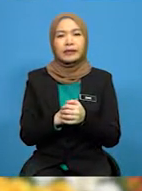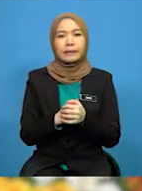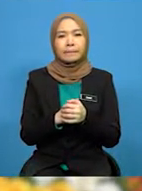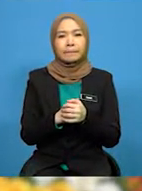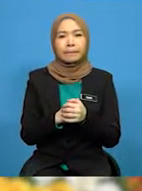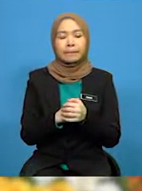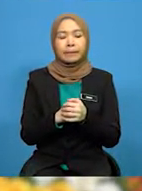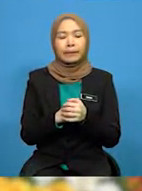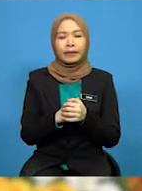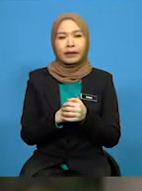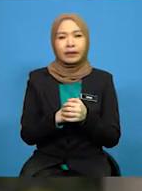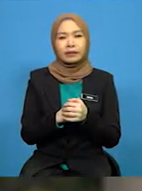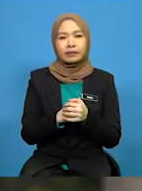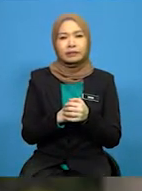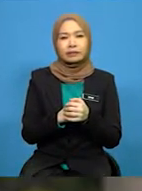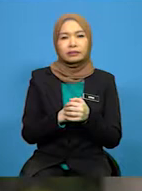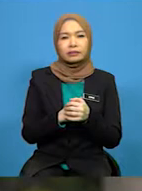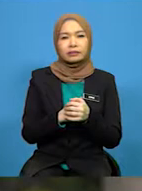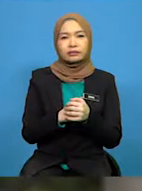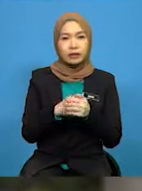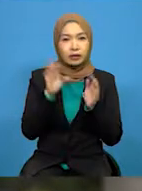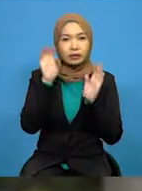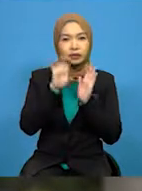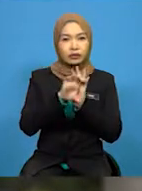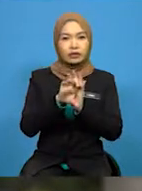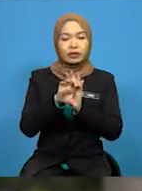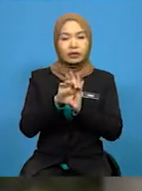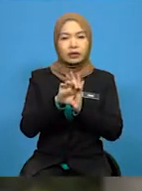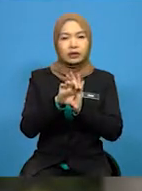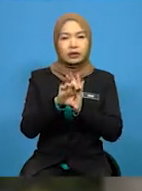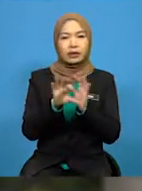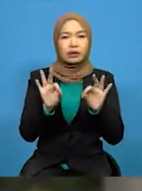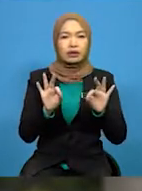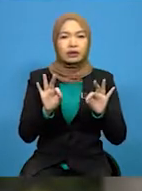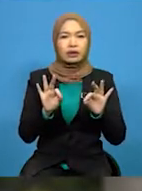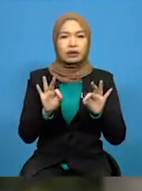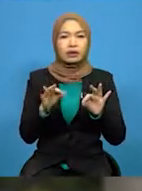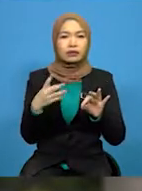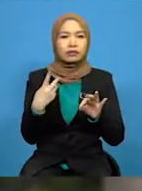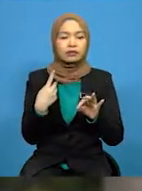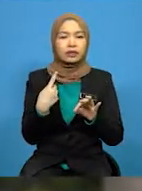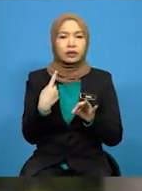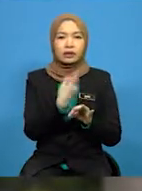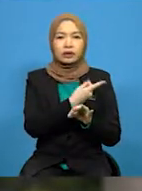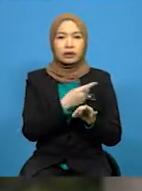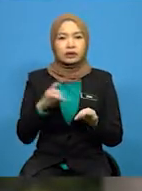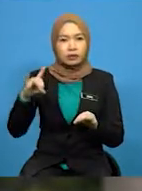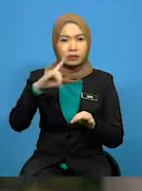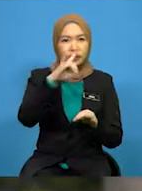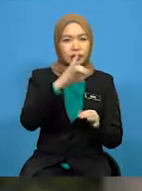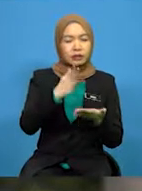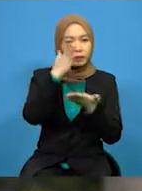meningkatkan kos latihan. Contoh, yang terkini ni syarikat penerbangan baru-baru ini telah membentikan ramai